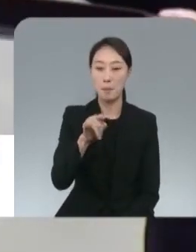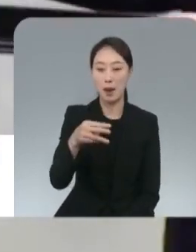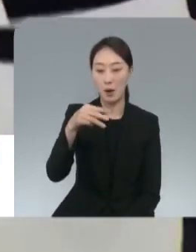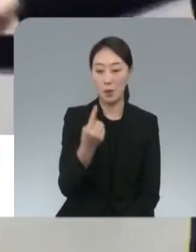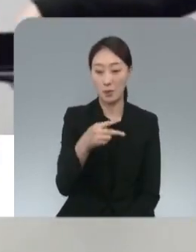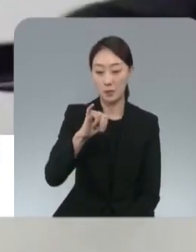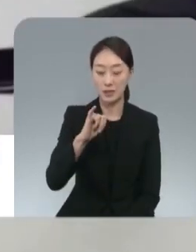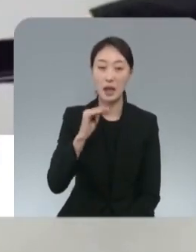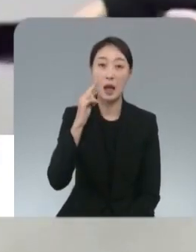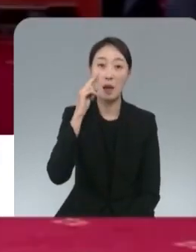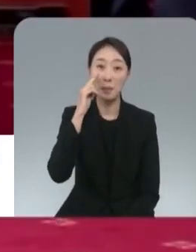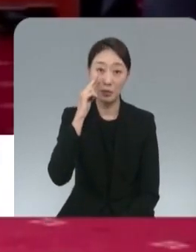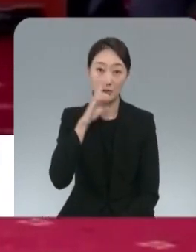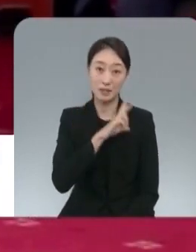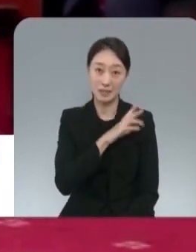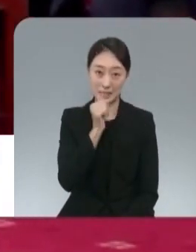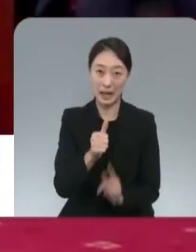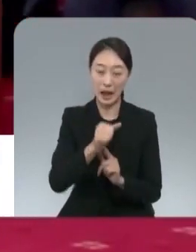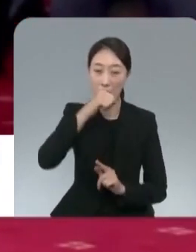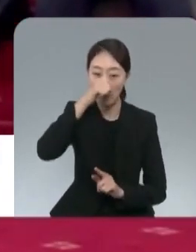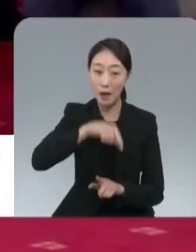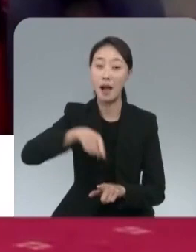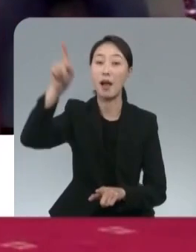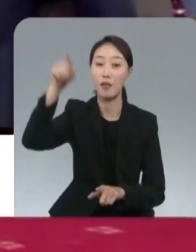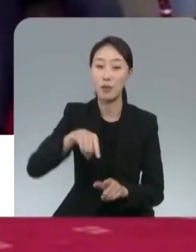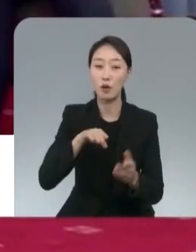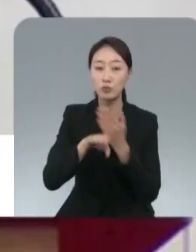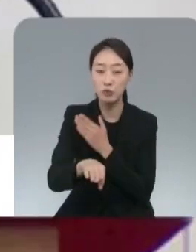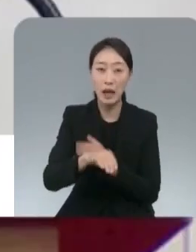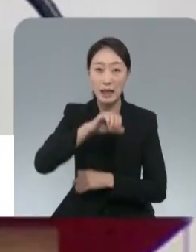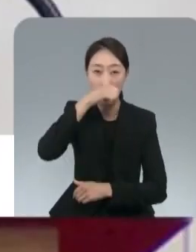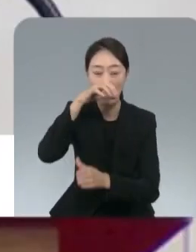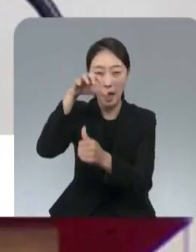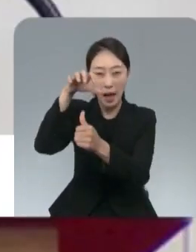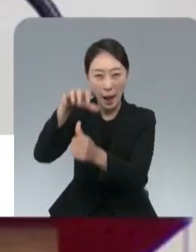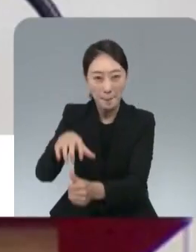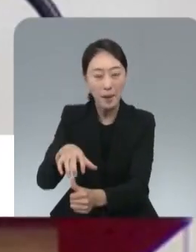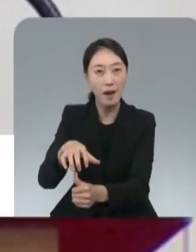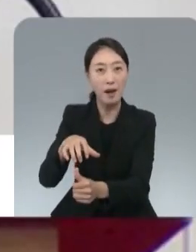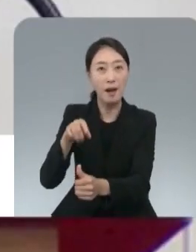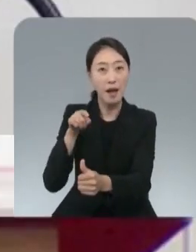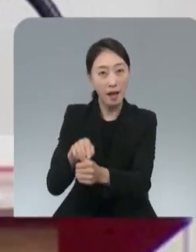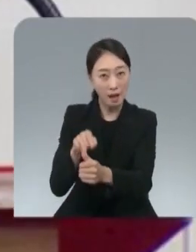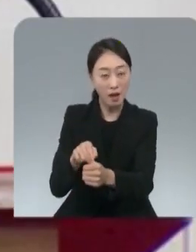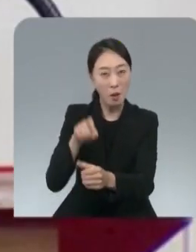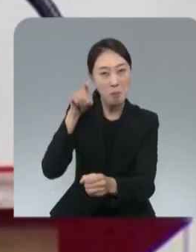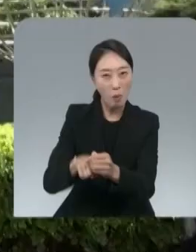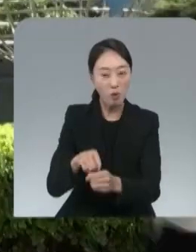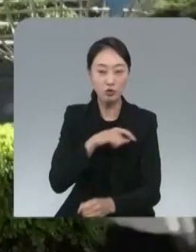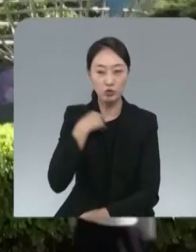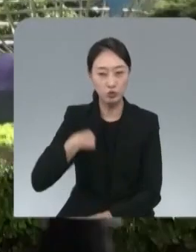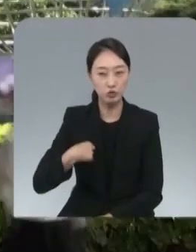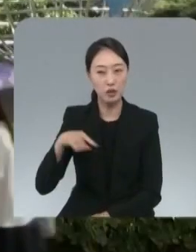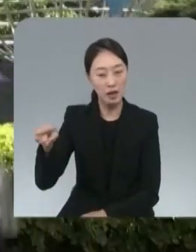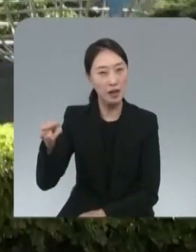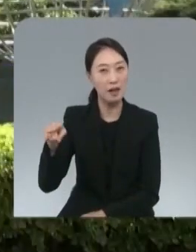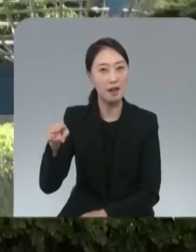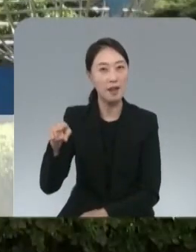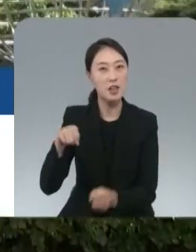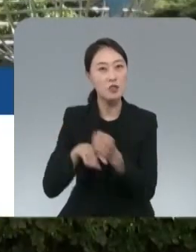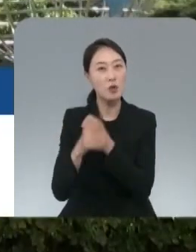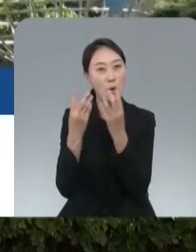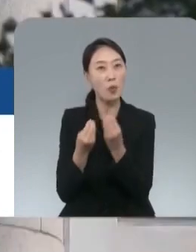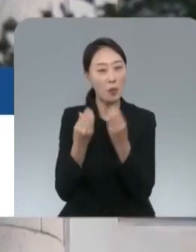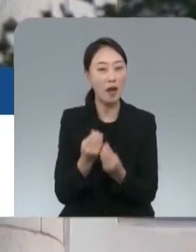방문을 타이완을 압박하고 차이만 해협의 안정을 흔들기 위한 구실로 삼았다 고 비판했습니다 그래서